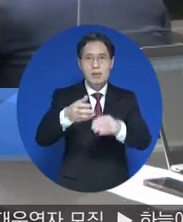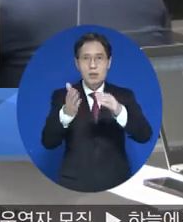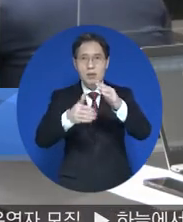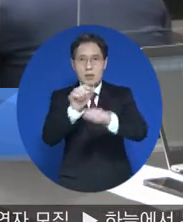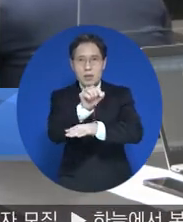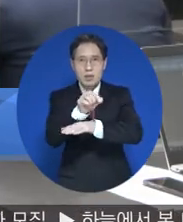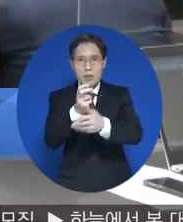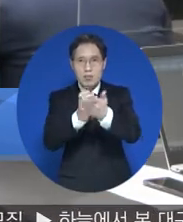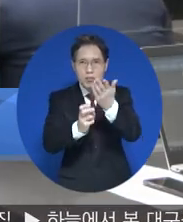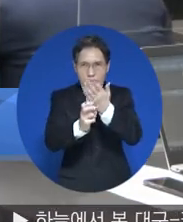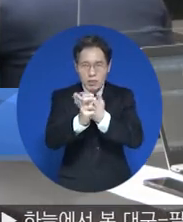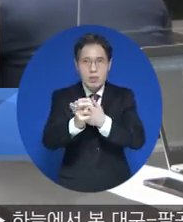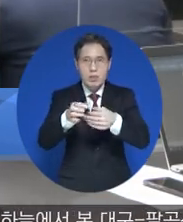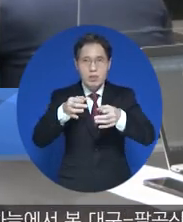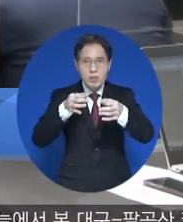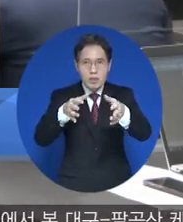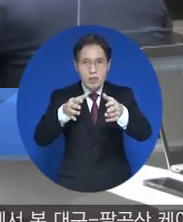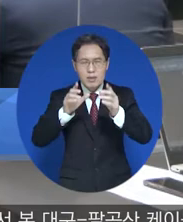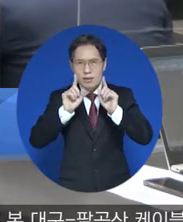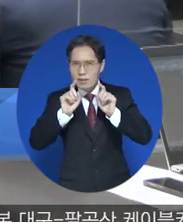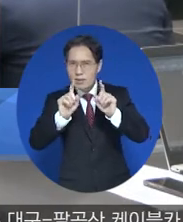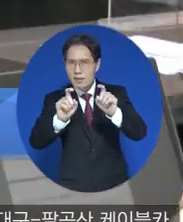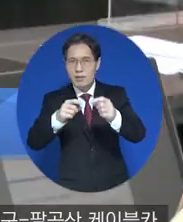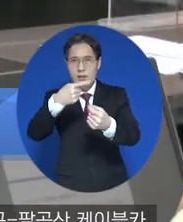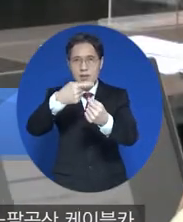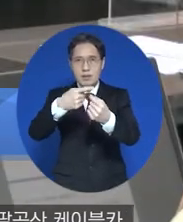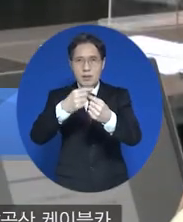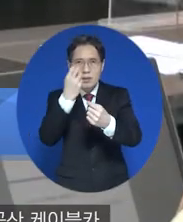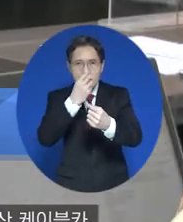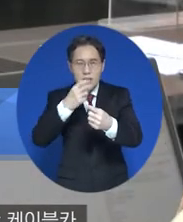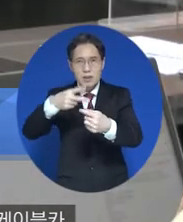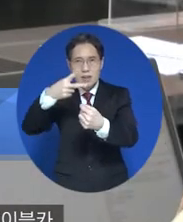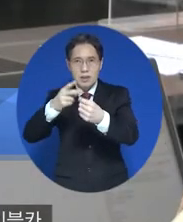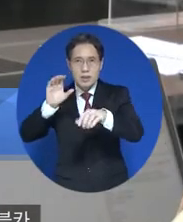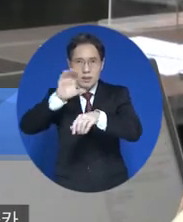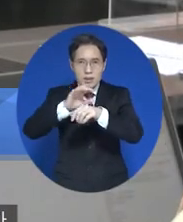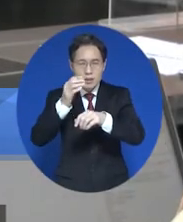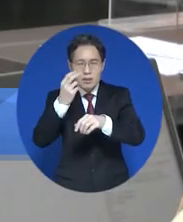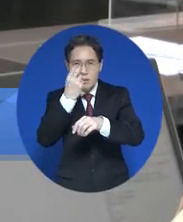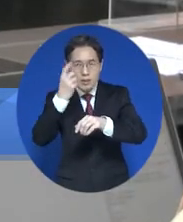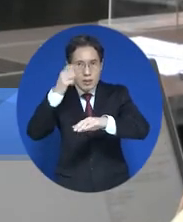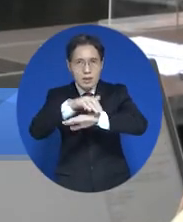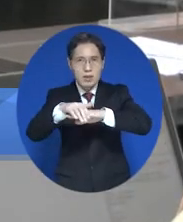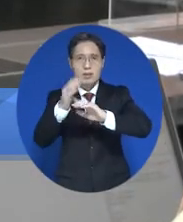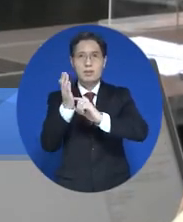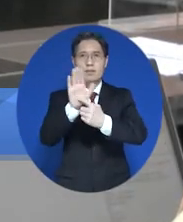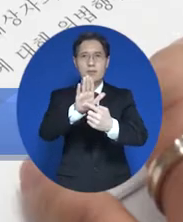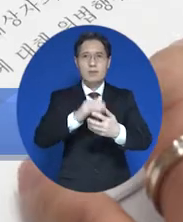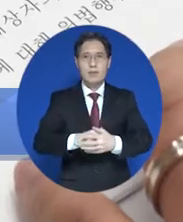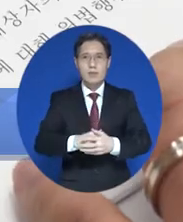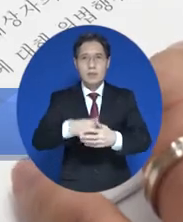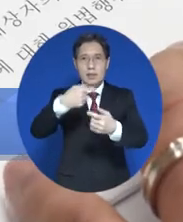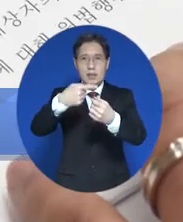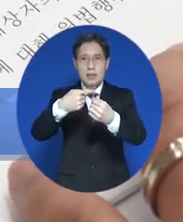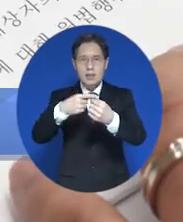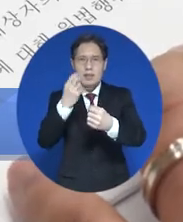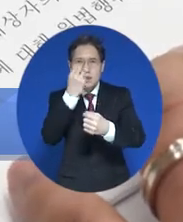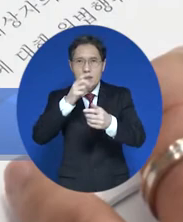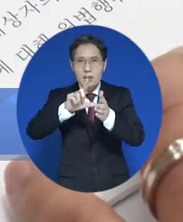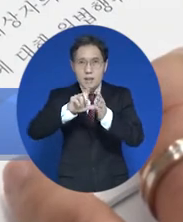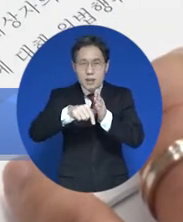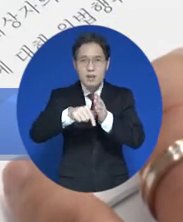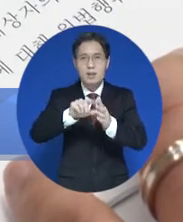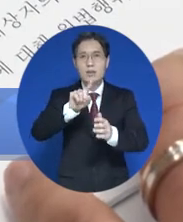불법투기 의 호 1차 전수조사 결과 및 2차 추가 조사 계획을 발표했습니다 1차 전수조사